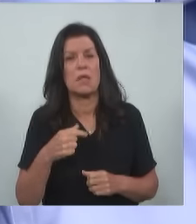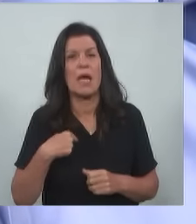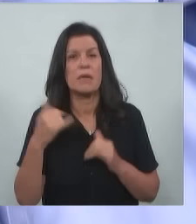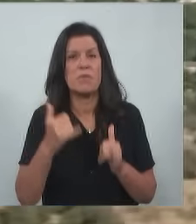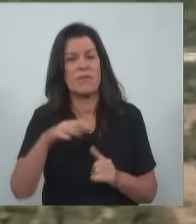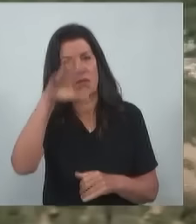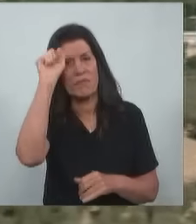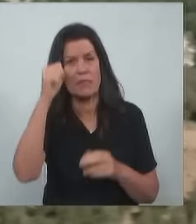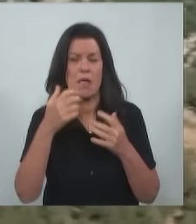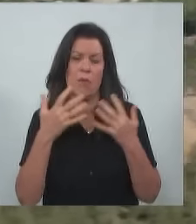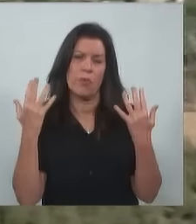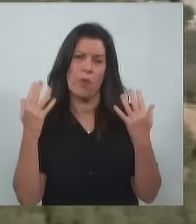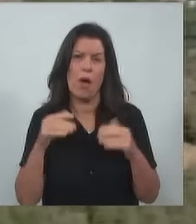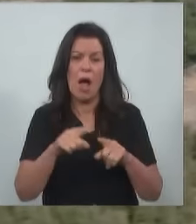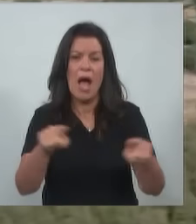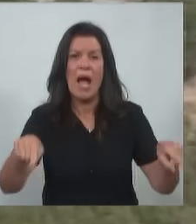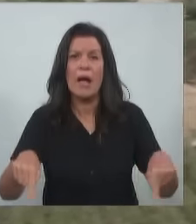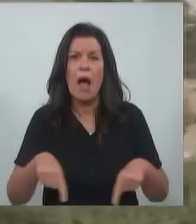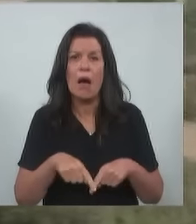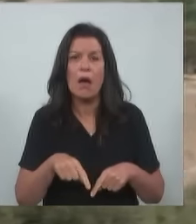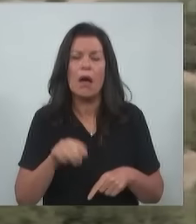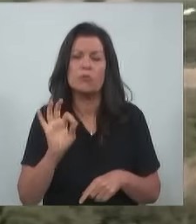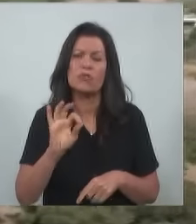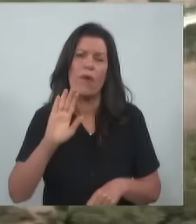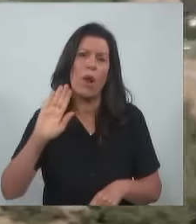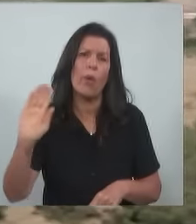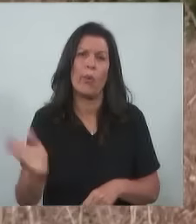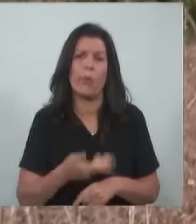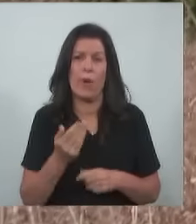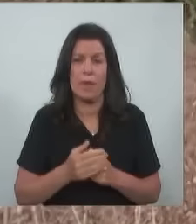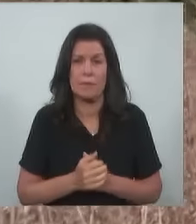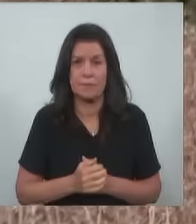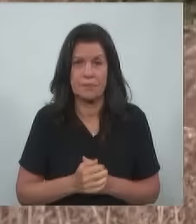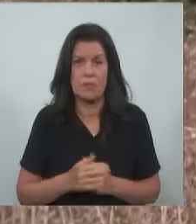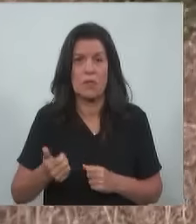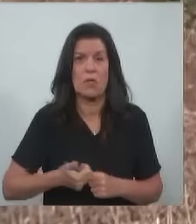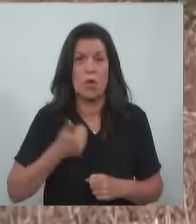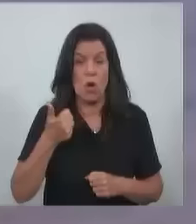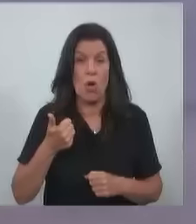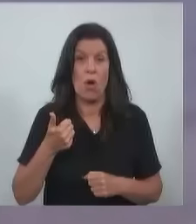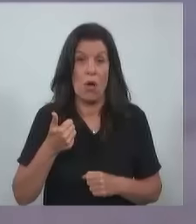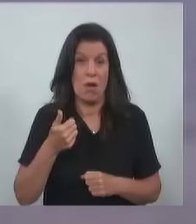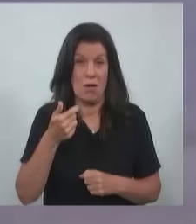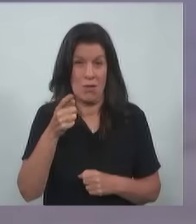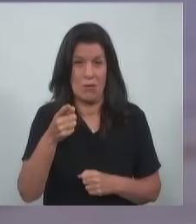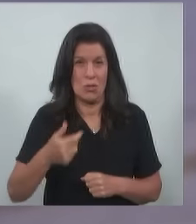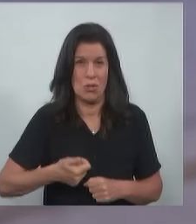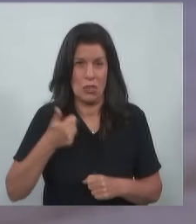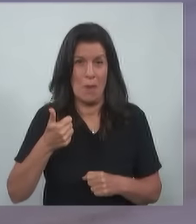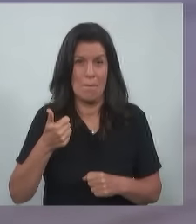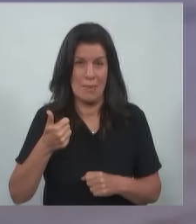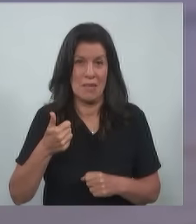הציבור לכלל הציבור. מבין השורות, כאילו ברמז, ראש המנהל פותח כאן את הפצע העדתי הישן שבין הקיבוצים